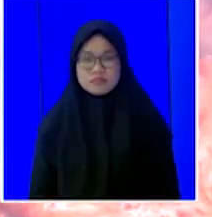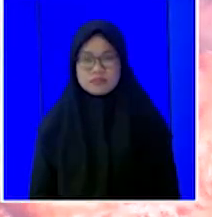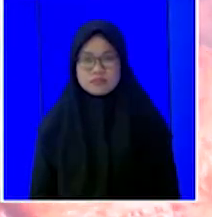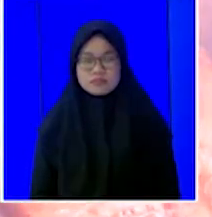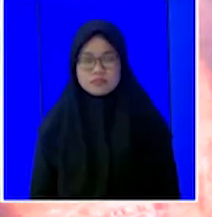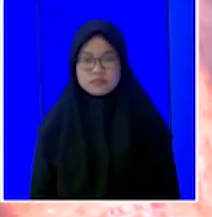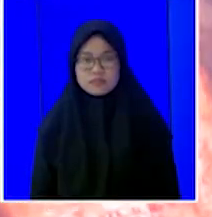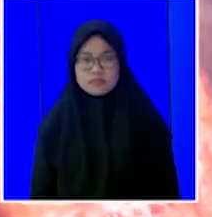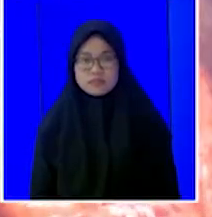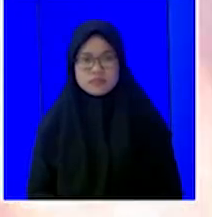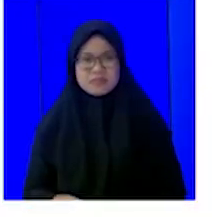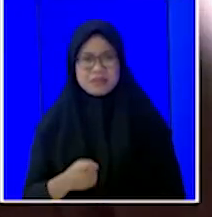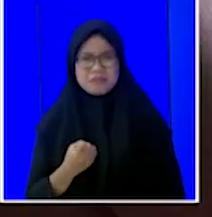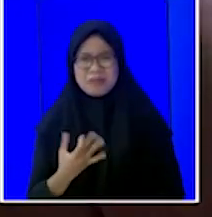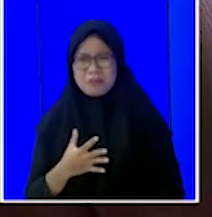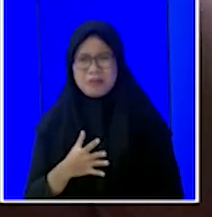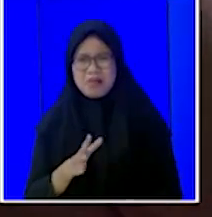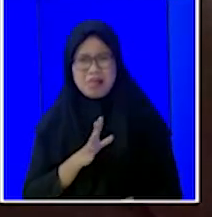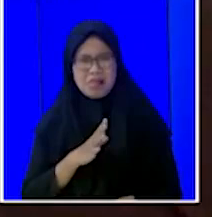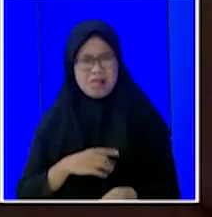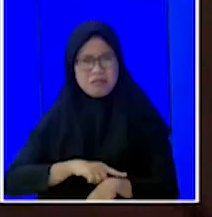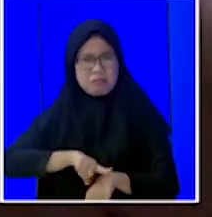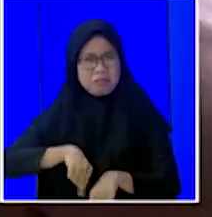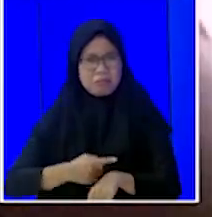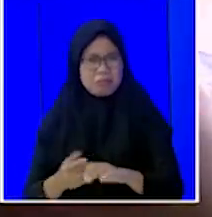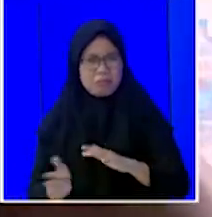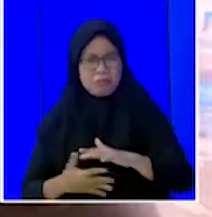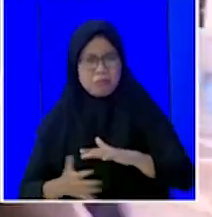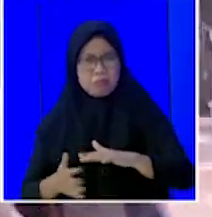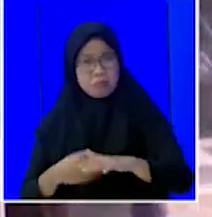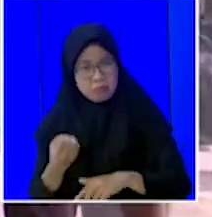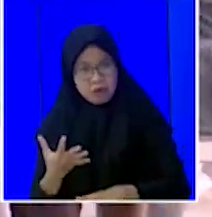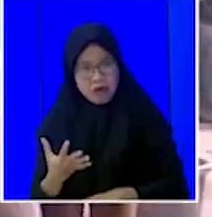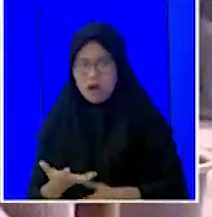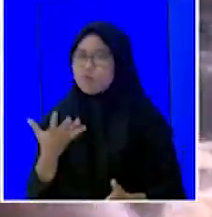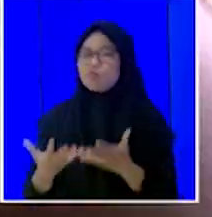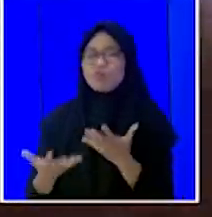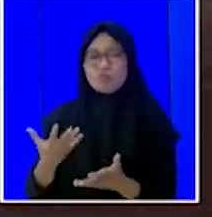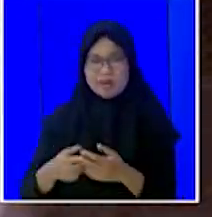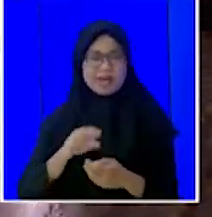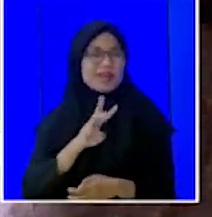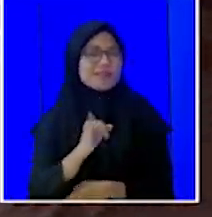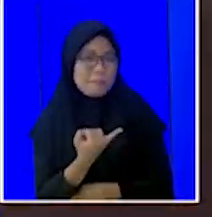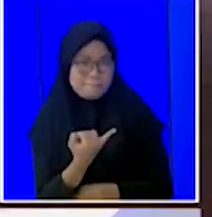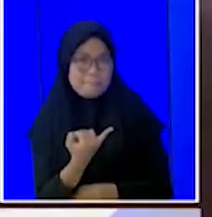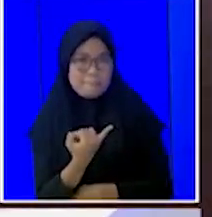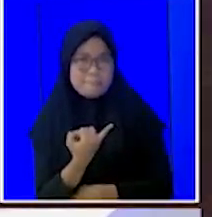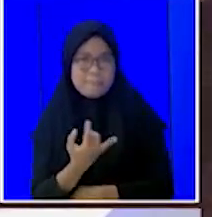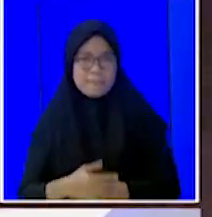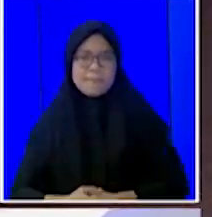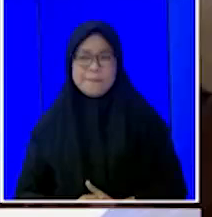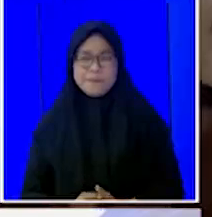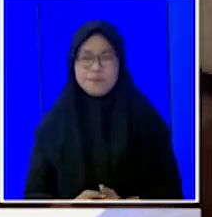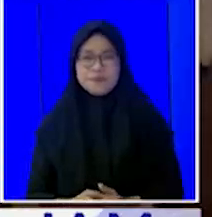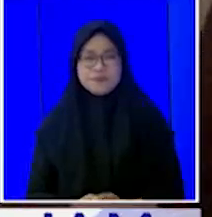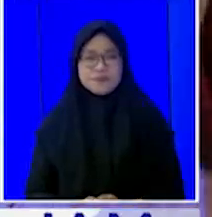Nah, berapa lama sih proses pengasapannya ini biasanya? Kalau ini kurang lebih 3 jam. Tapi dalam proses 3 jam ini nanti ada